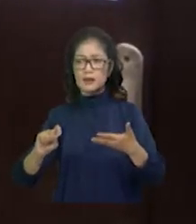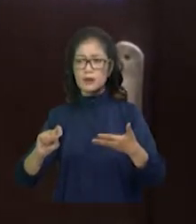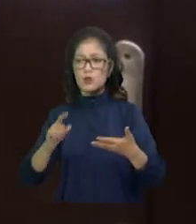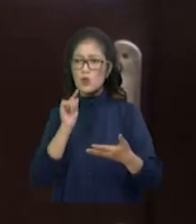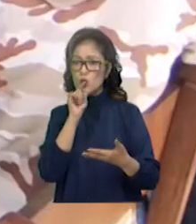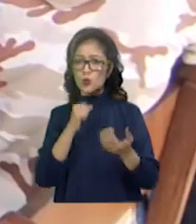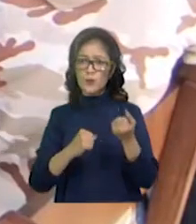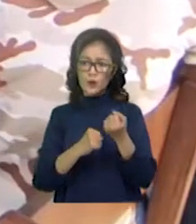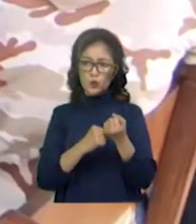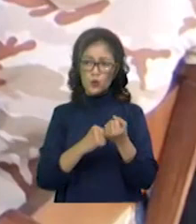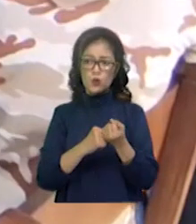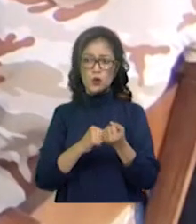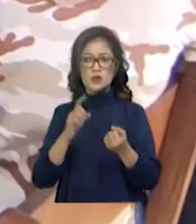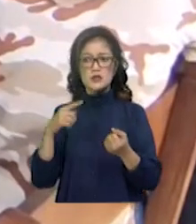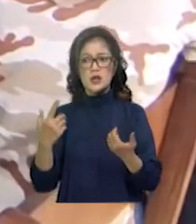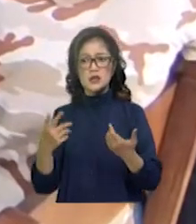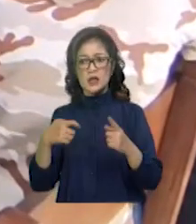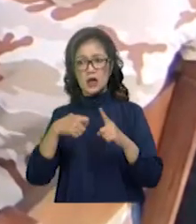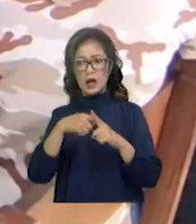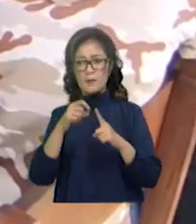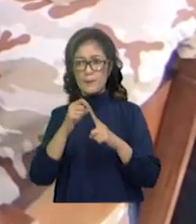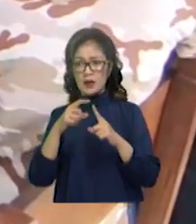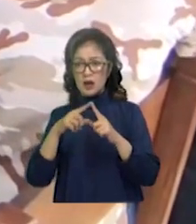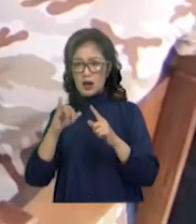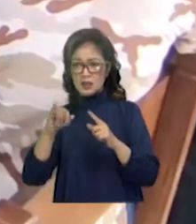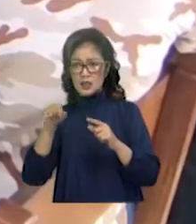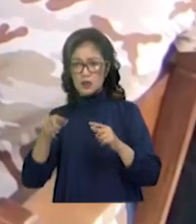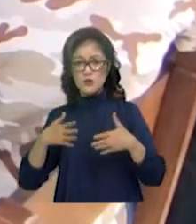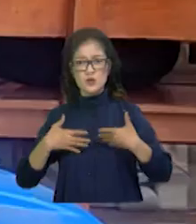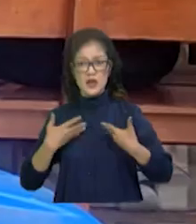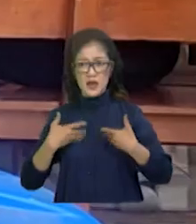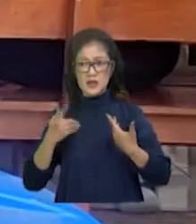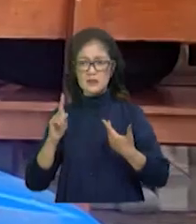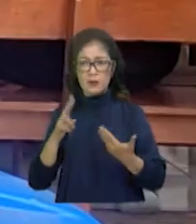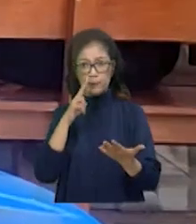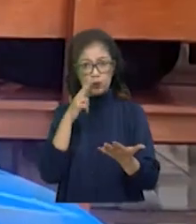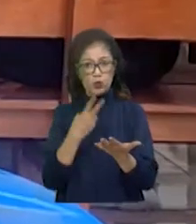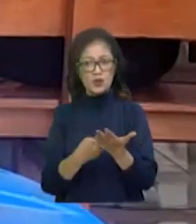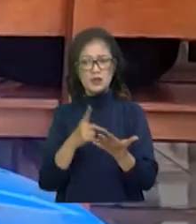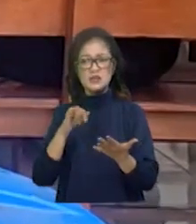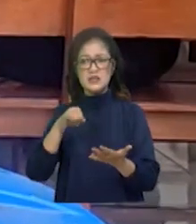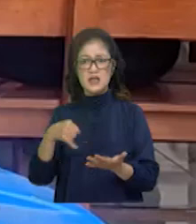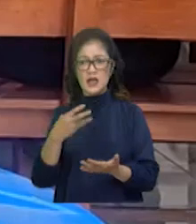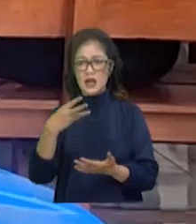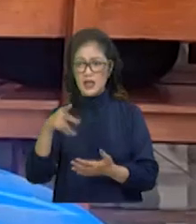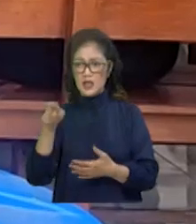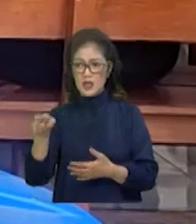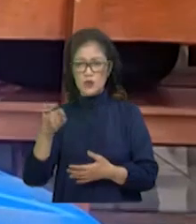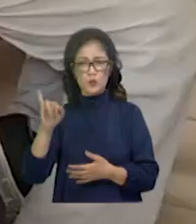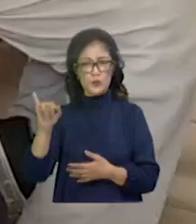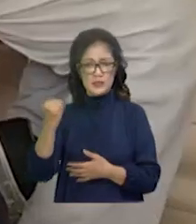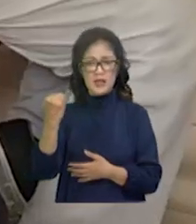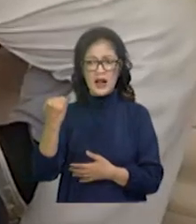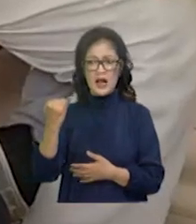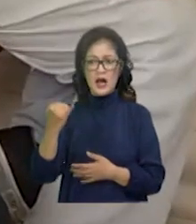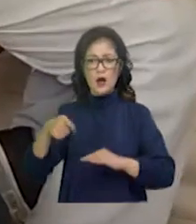baik tuntutan 15 tahun penjara Julianto yang mengatakan hal ini membuktikan bahwa terdakwa Julianto Eka Putra bersalah dan penegakan